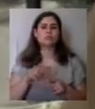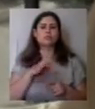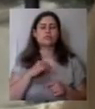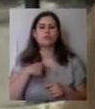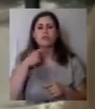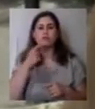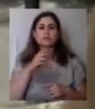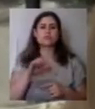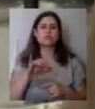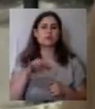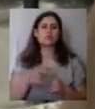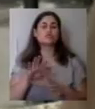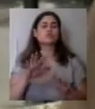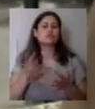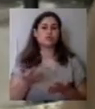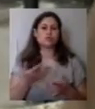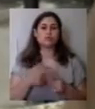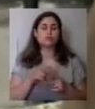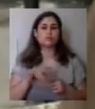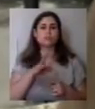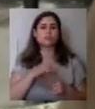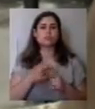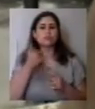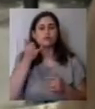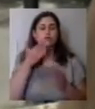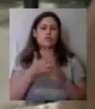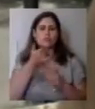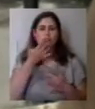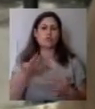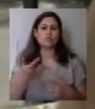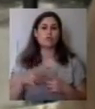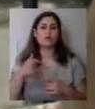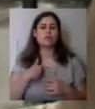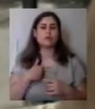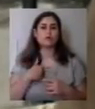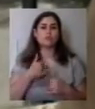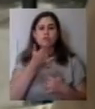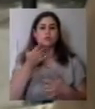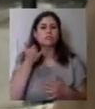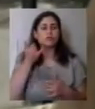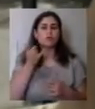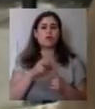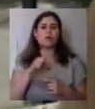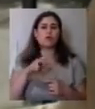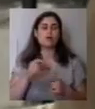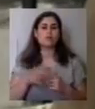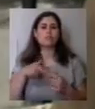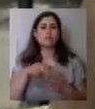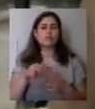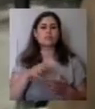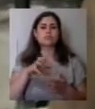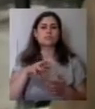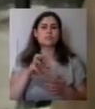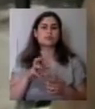«Сереж, що трапилось, що не можу додому дозвонитися?» Він каже: «Я не можу дозвонитися, але пишу смски».